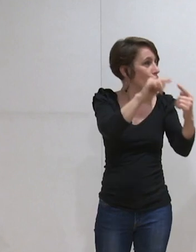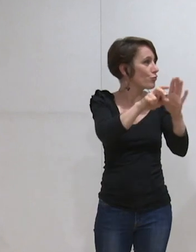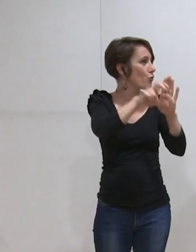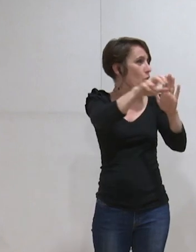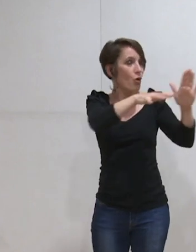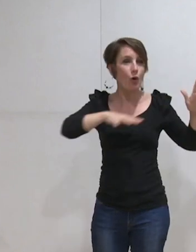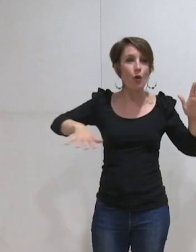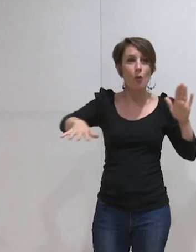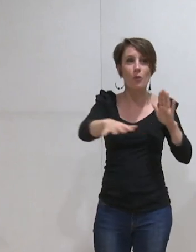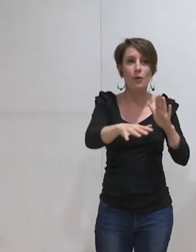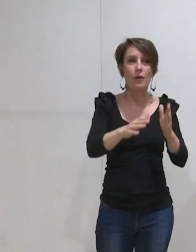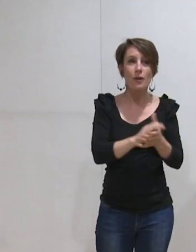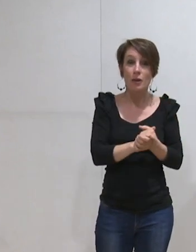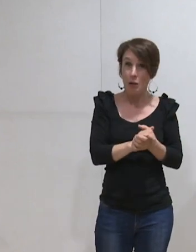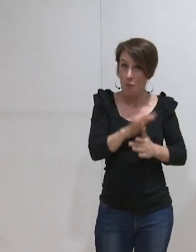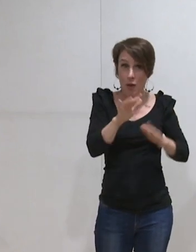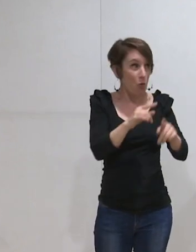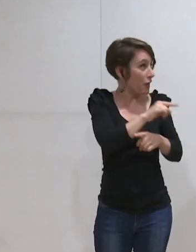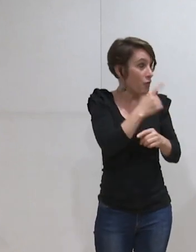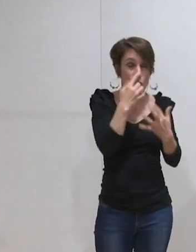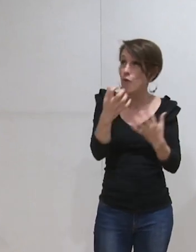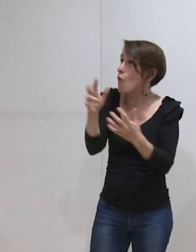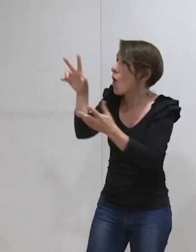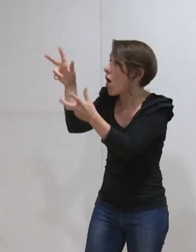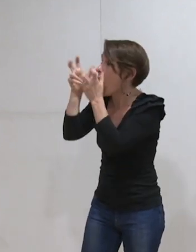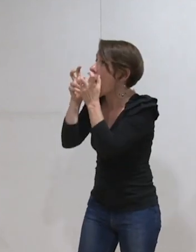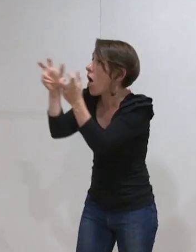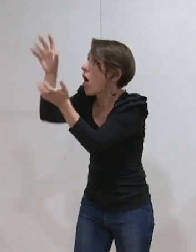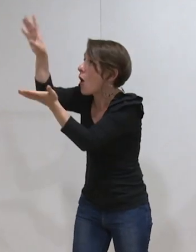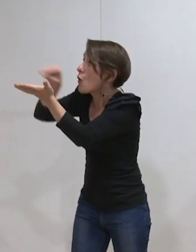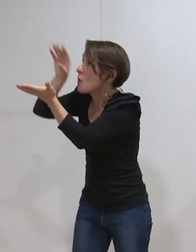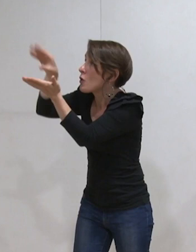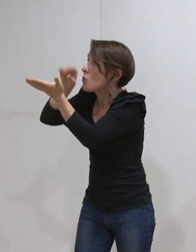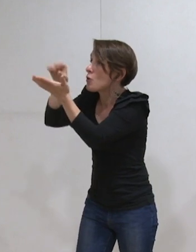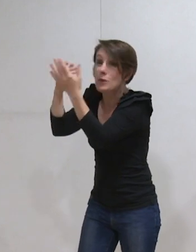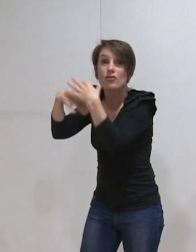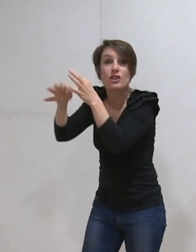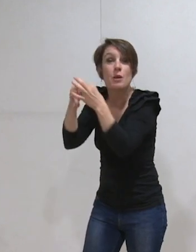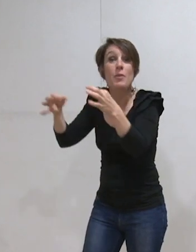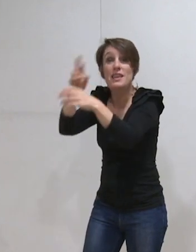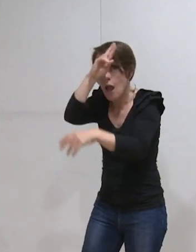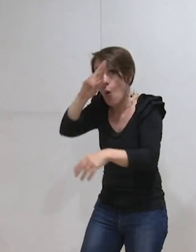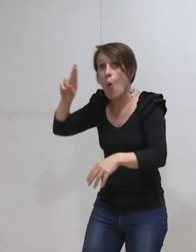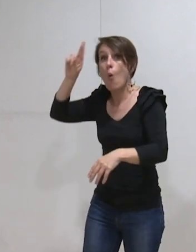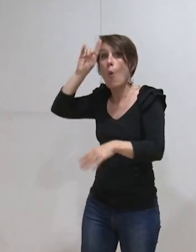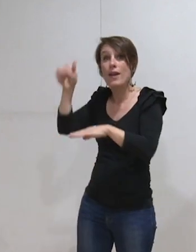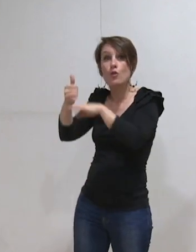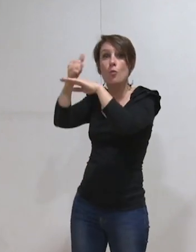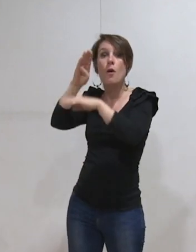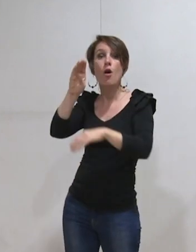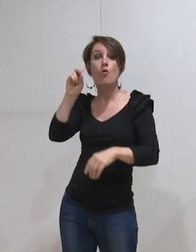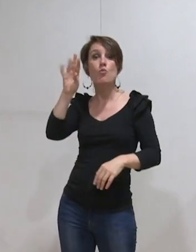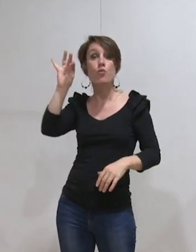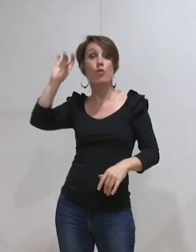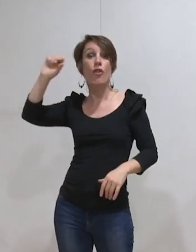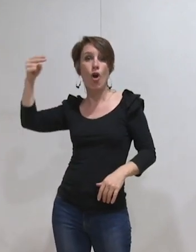grenable vous souhaitiez vous inspirer de ce qui se passe au royaume du bouton au royaume du bouton je voudrais quand même